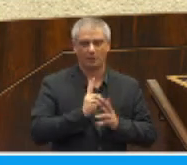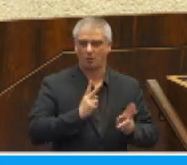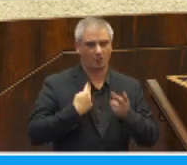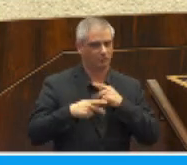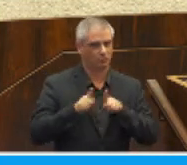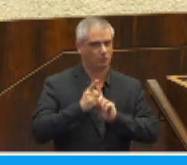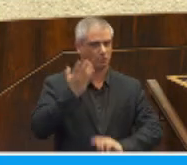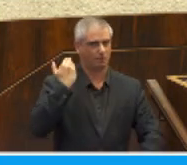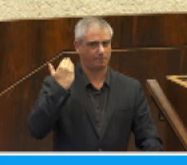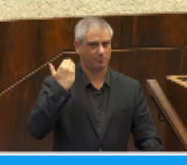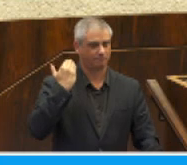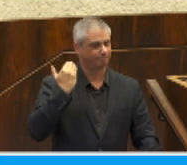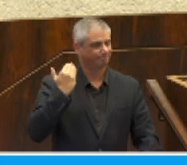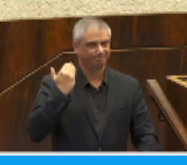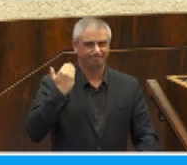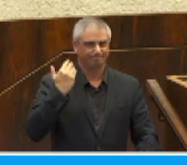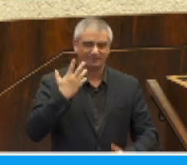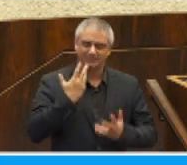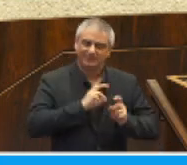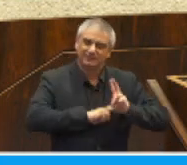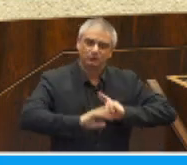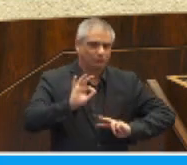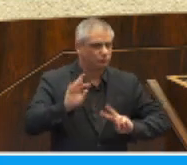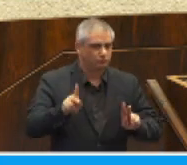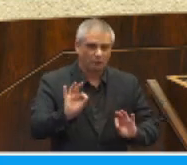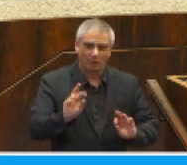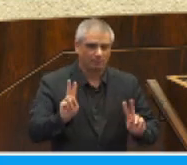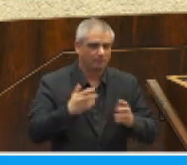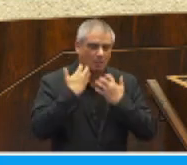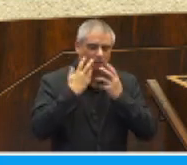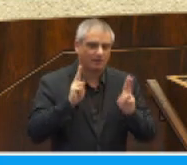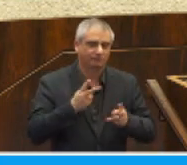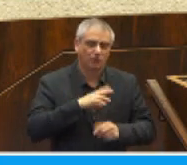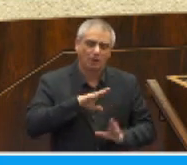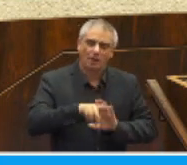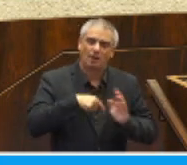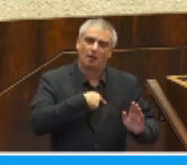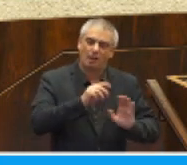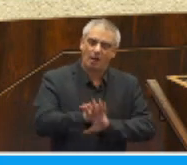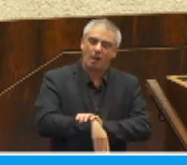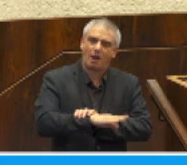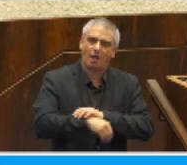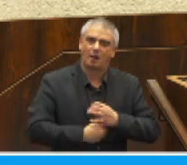אין לתאר את ייסורי נפשם, את החלל שנפער בנשמתם.